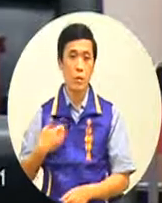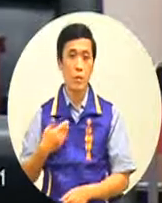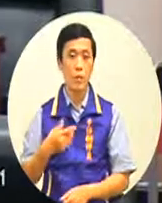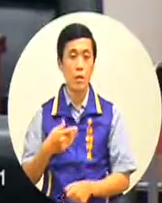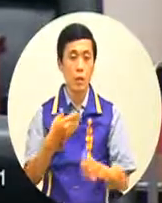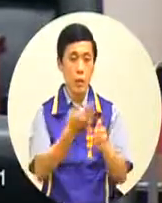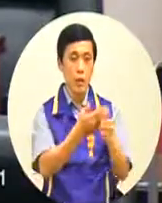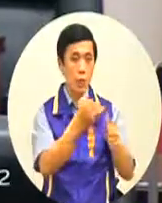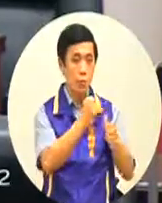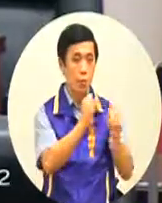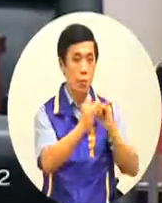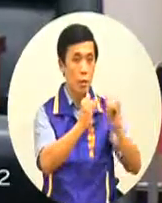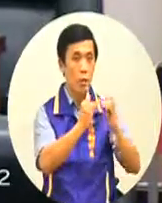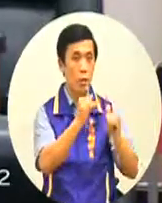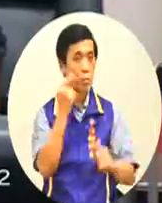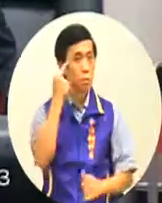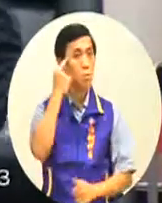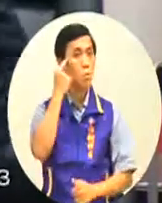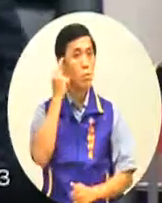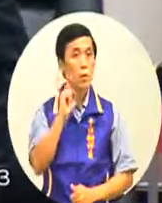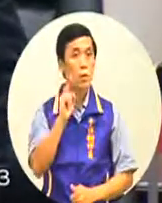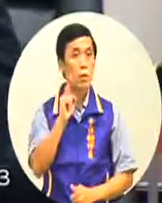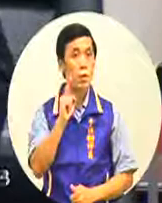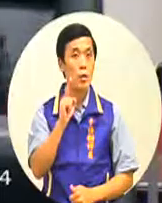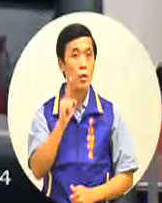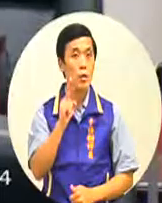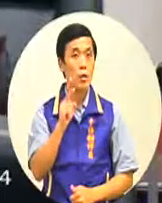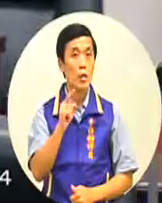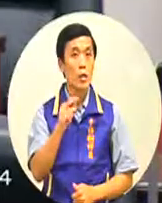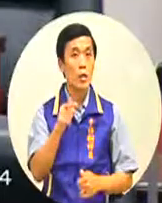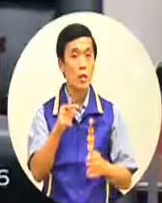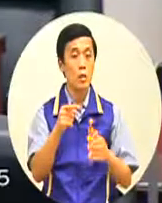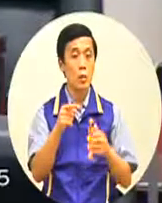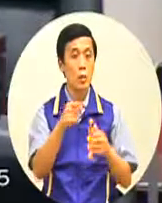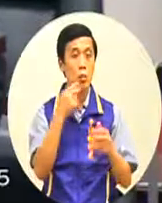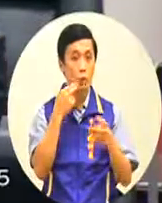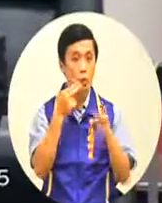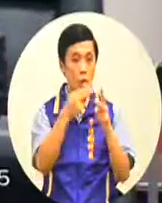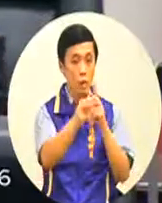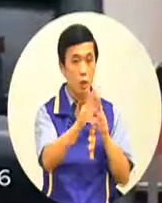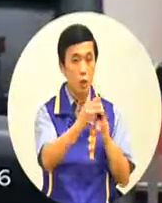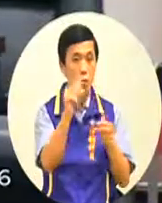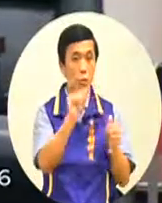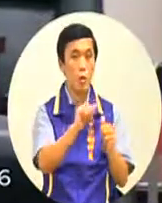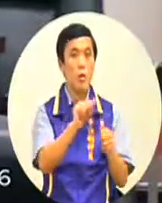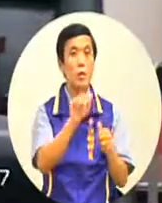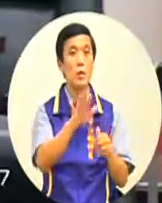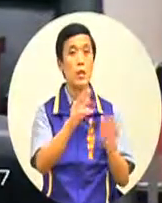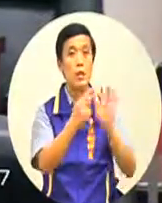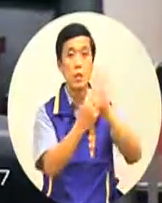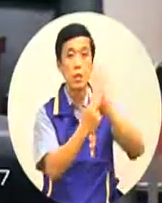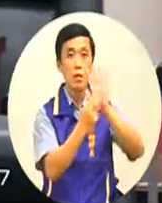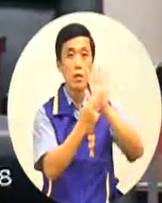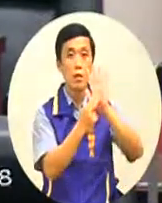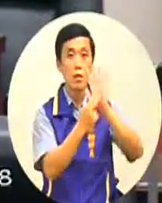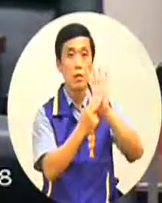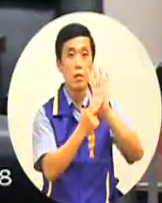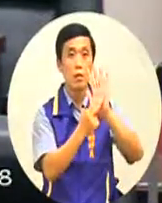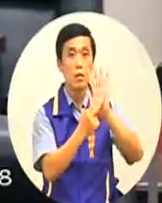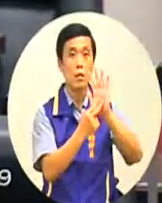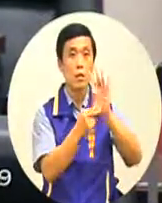吼，逐项寄来着发，啊发吼，即马甲你解说，即马甲你解说，讲